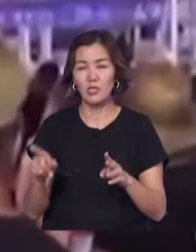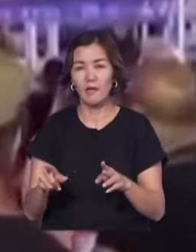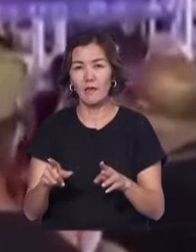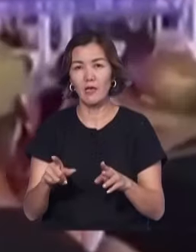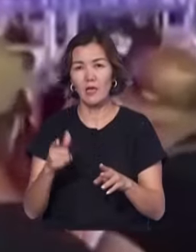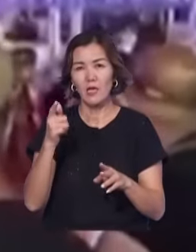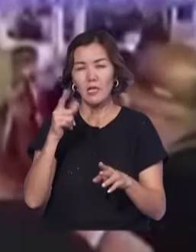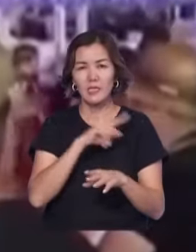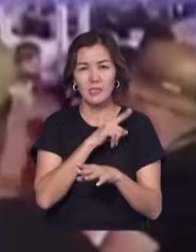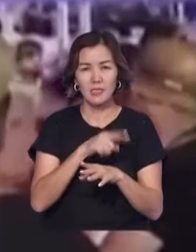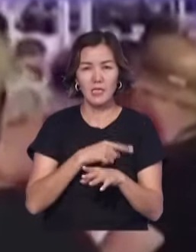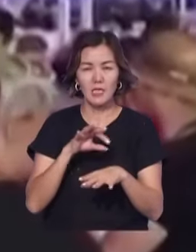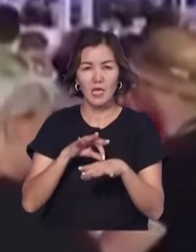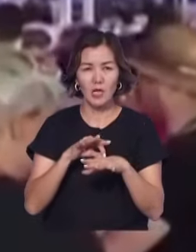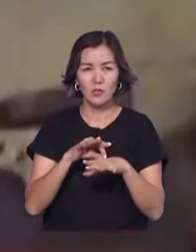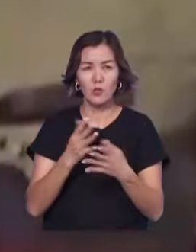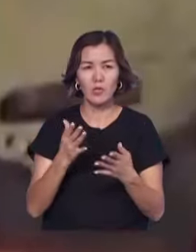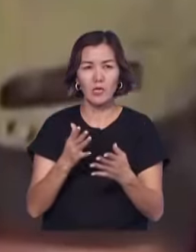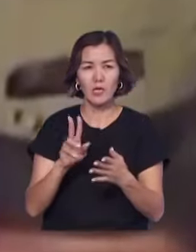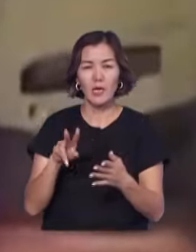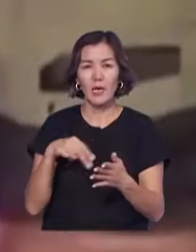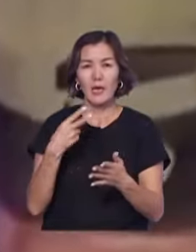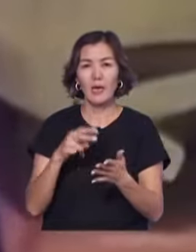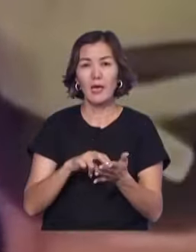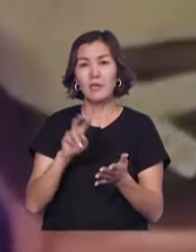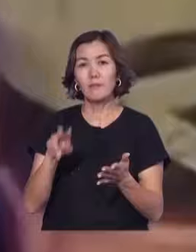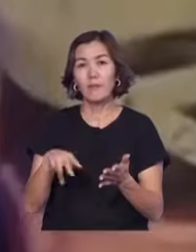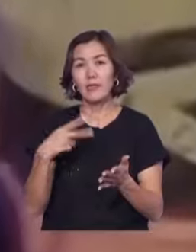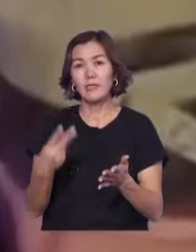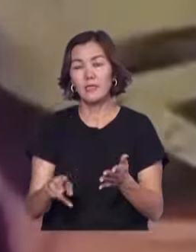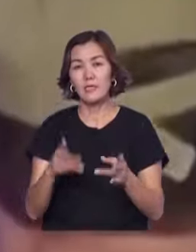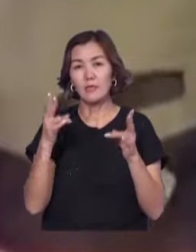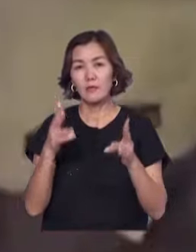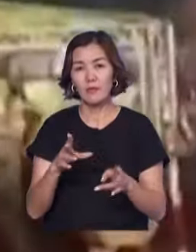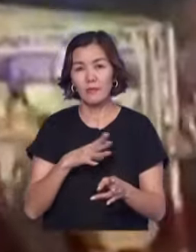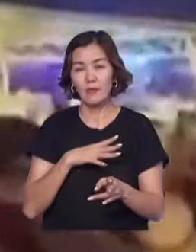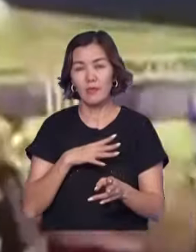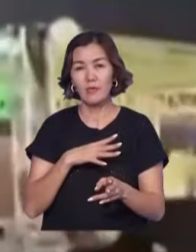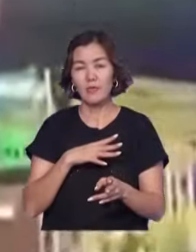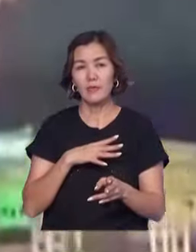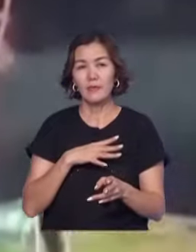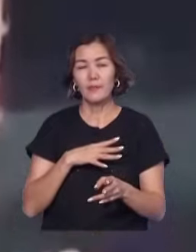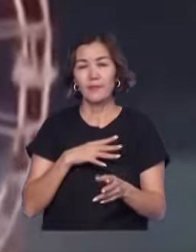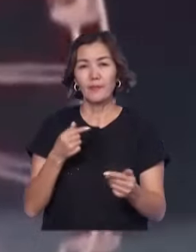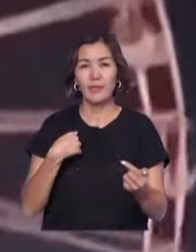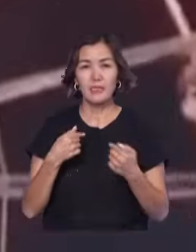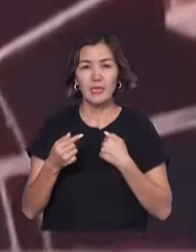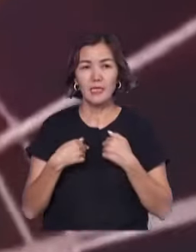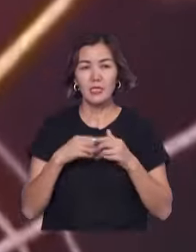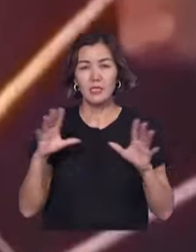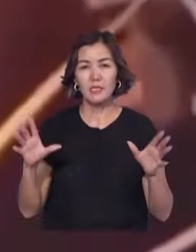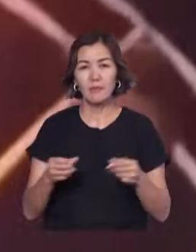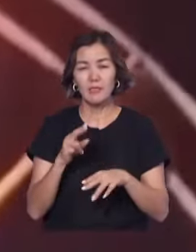получили серьезные ожоги. Еще один пострадал от падения. Кроме того, 18 человек надышались угарным газом. Среди пострадавших есть спасатели